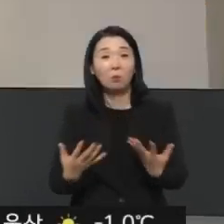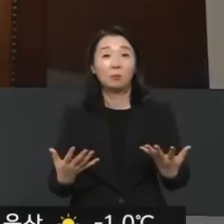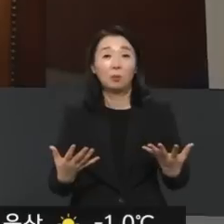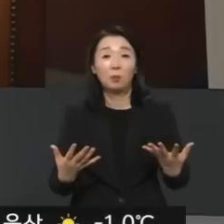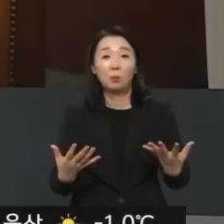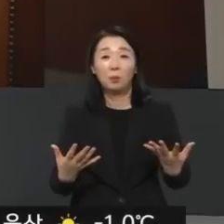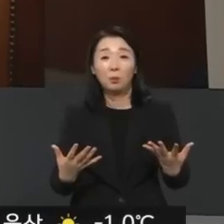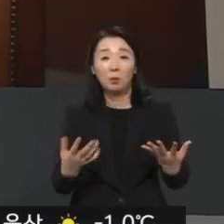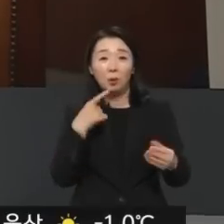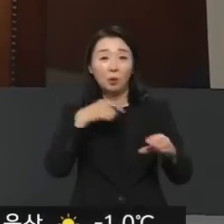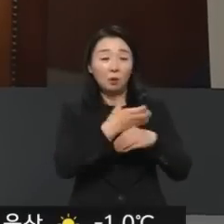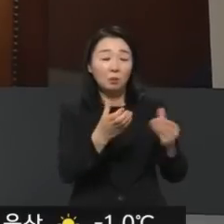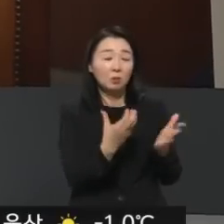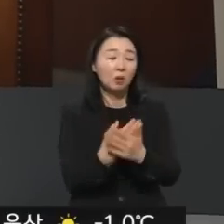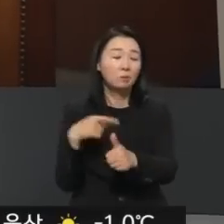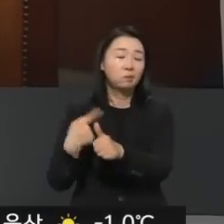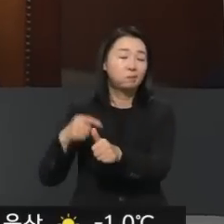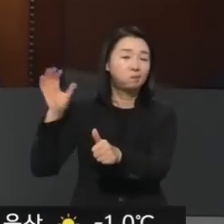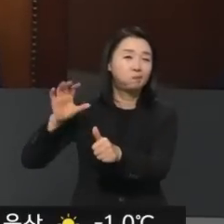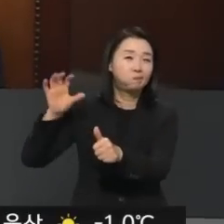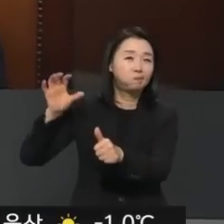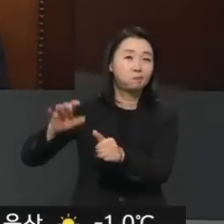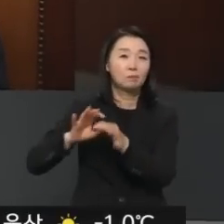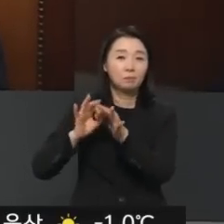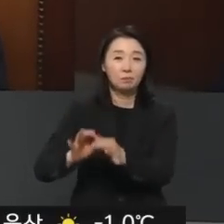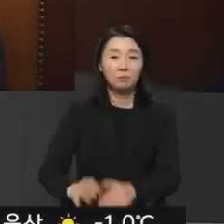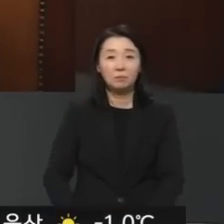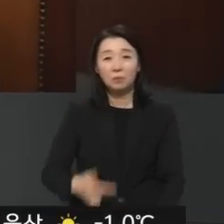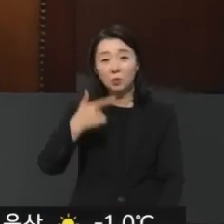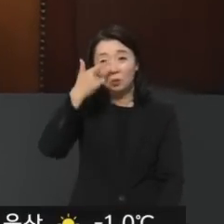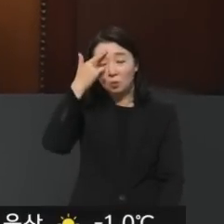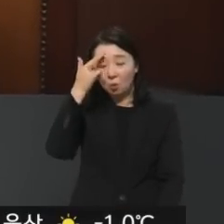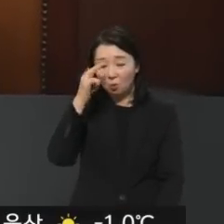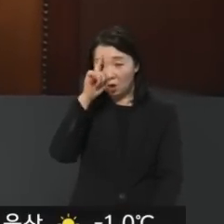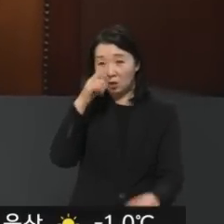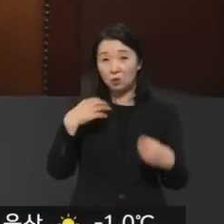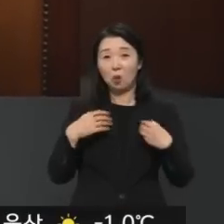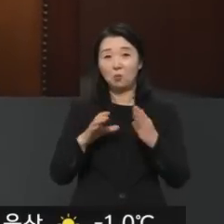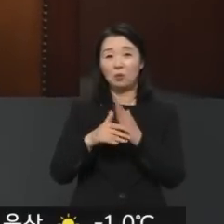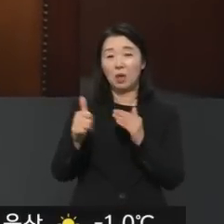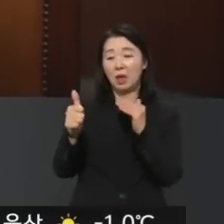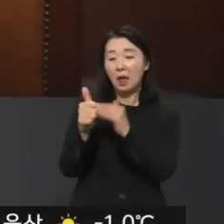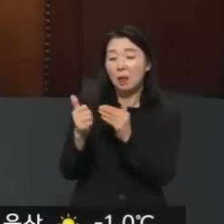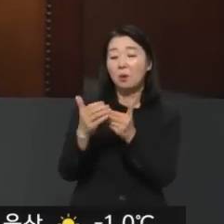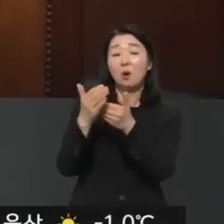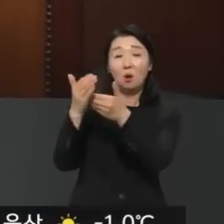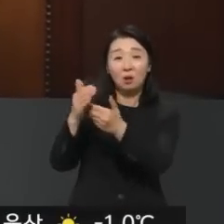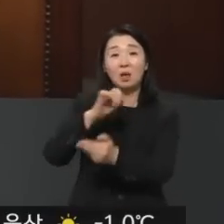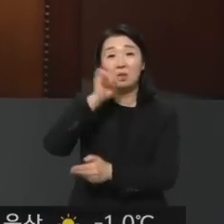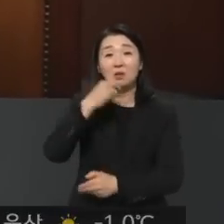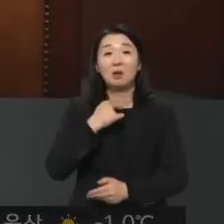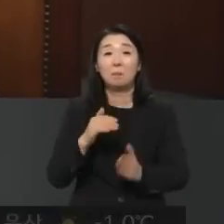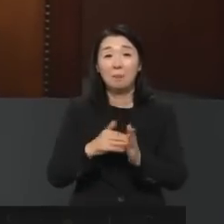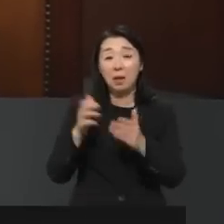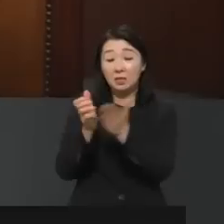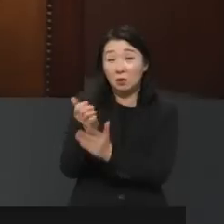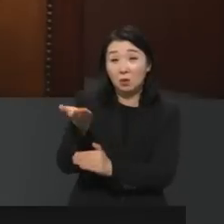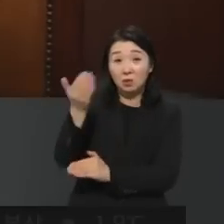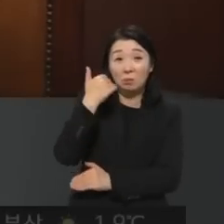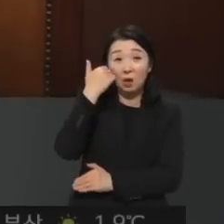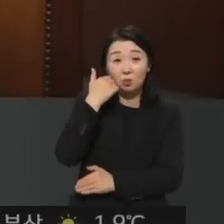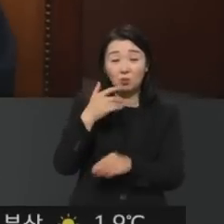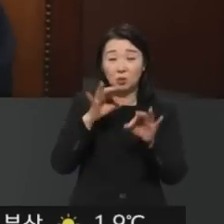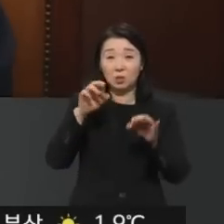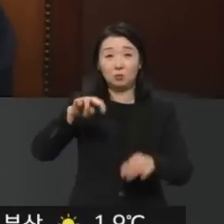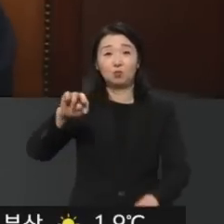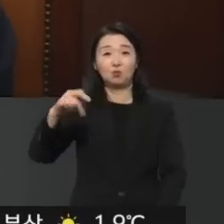여전히 민주당에선 비판의 목소리 나오고 있는데요. 노무현 정부에서 해임 건의안 처리된 적 있는 장관 선배 이 김두관